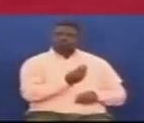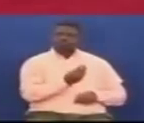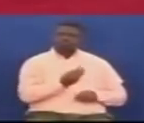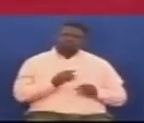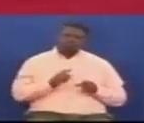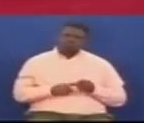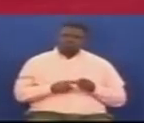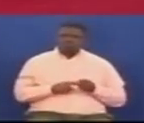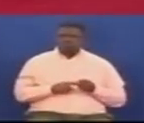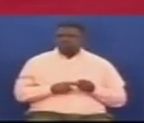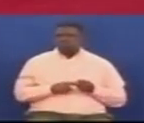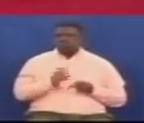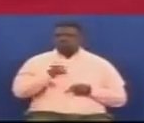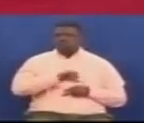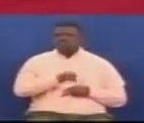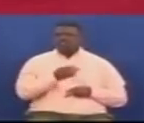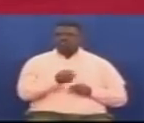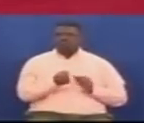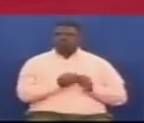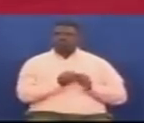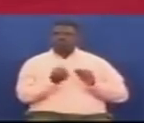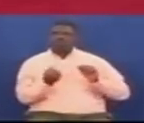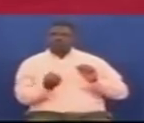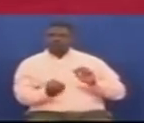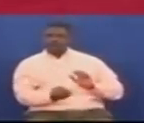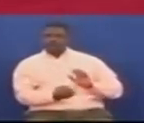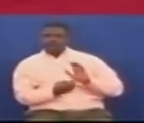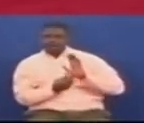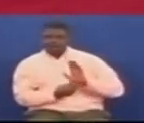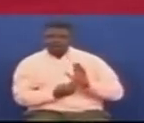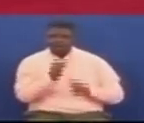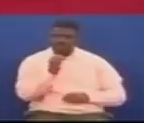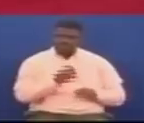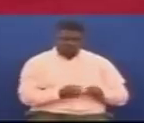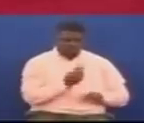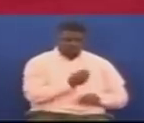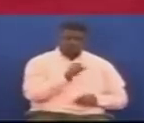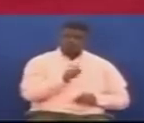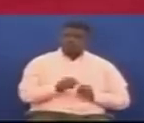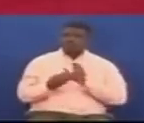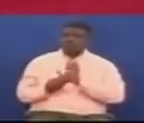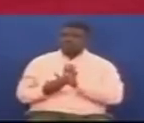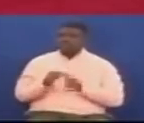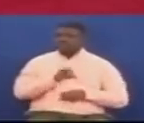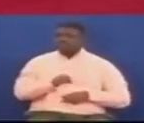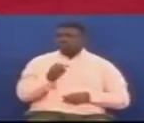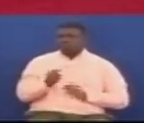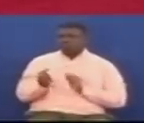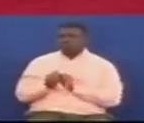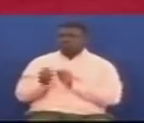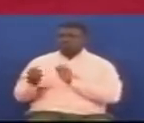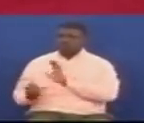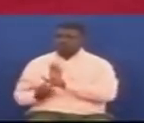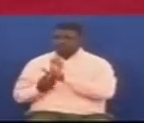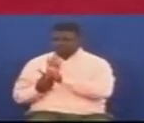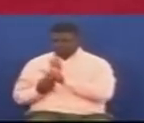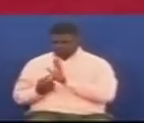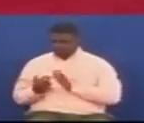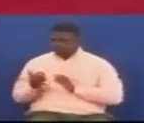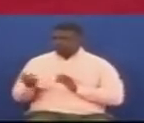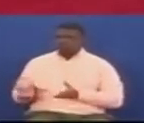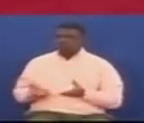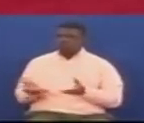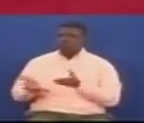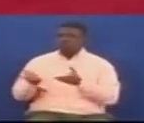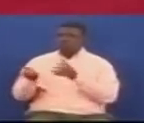3.0% mwaka 2018 ikilinganishwa na 2.9% mwaka 2017. Ukuaji huu ulitokana